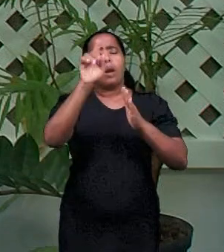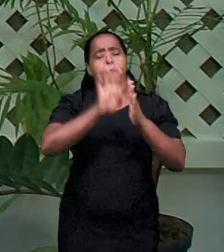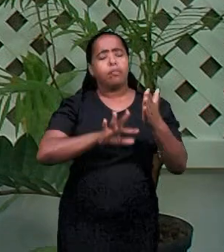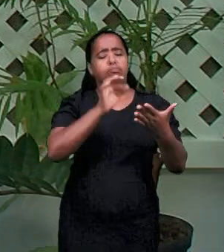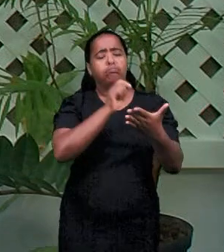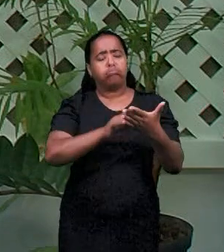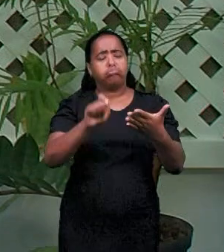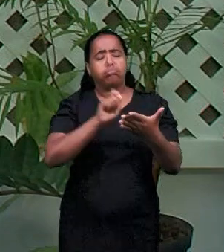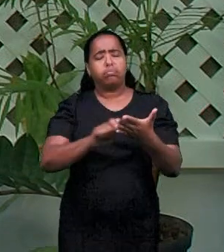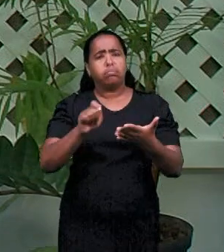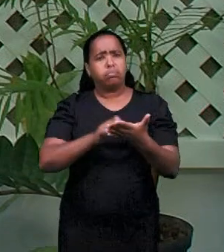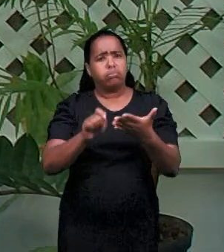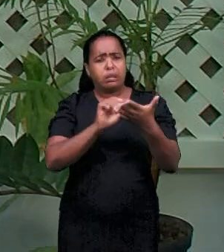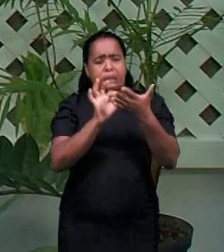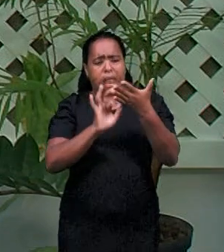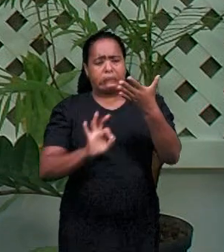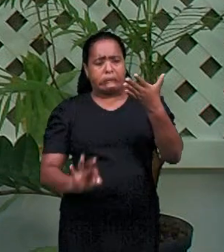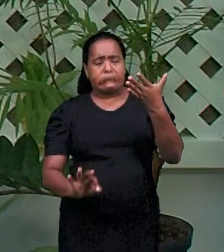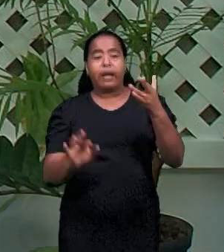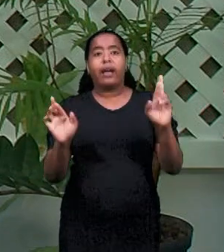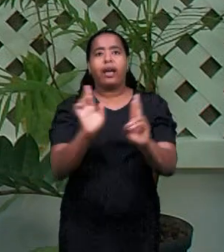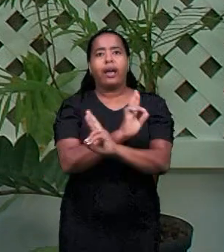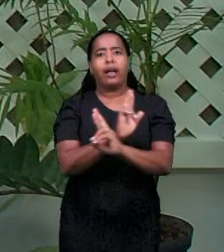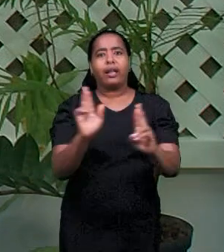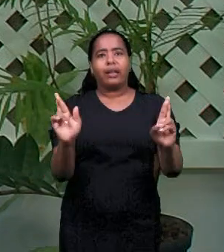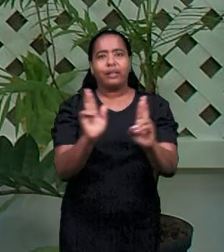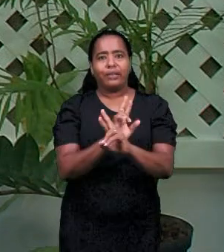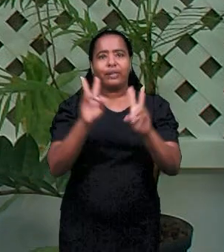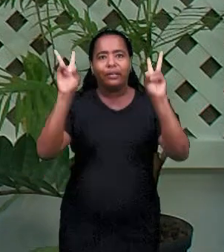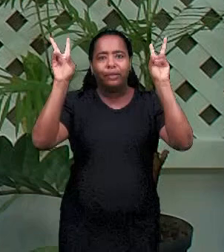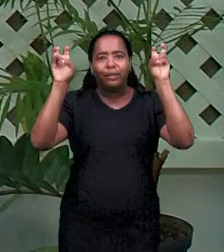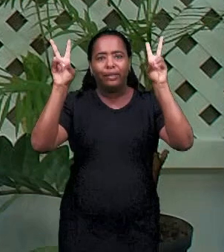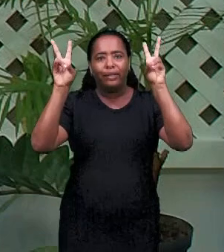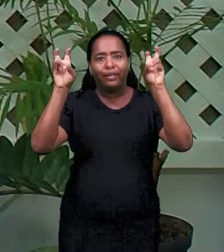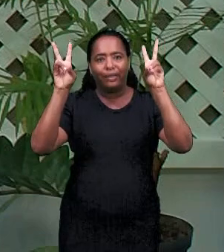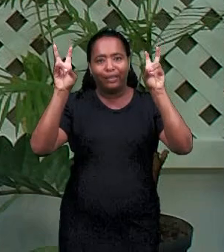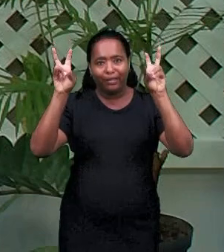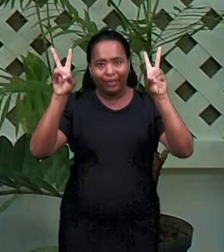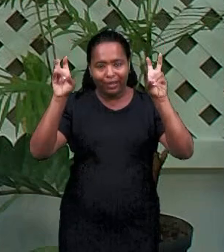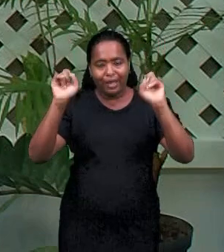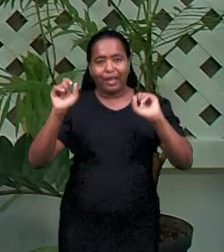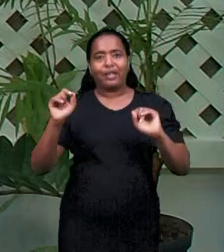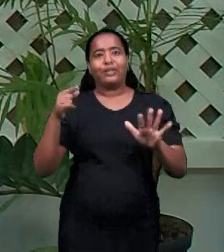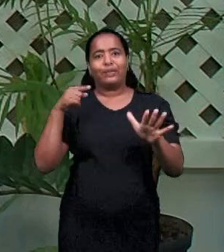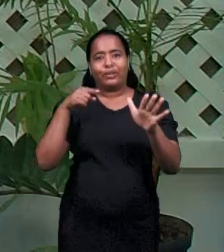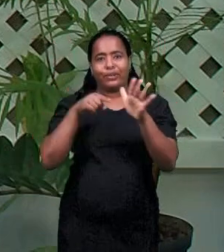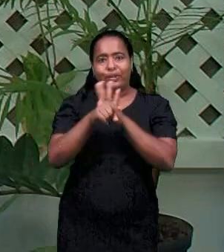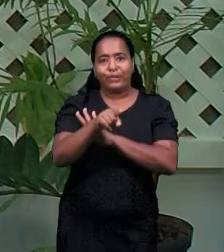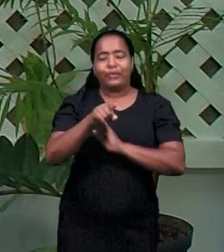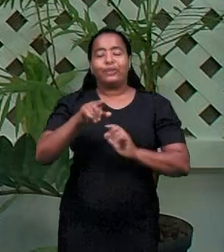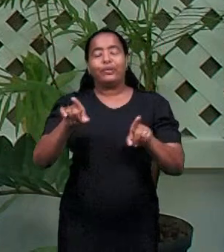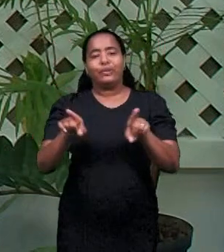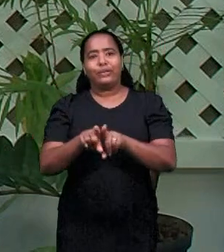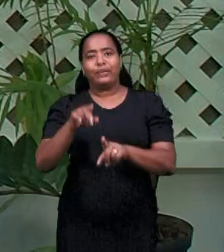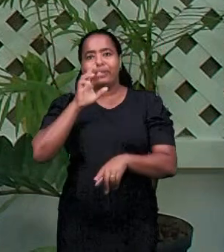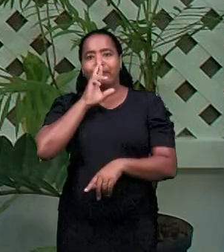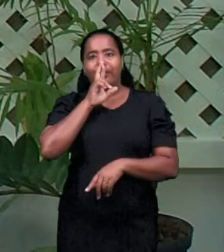des sujets qui sont apportés ici par rapport aux questions qui sont posées. Mais tout d'abord,